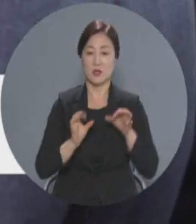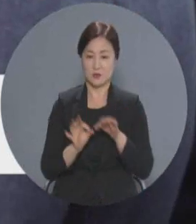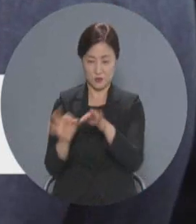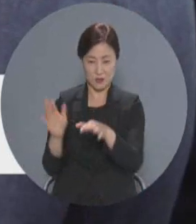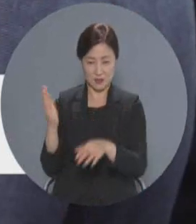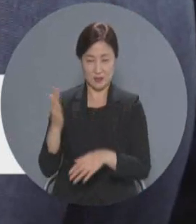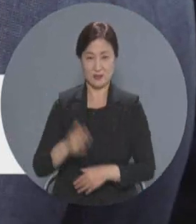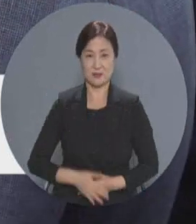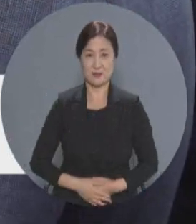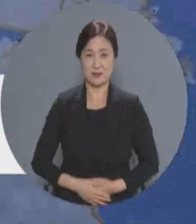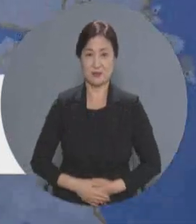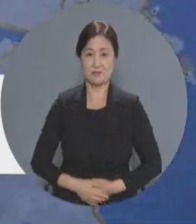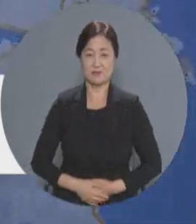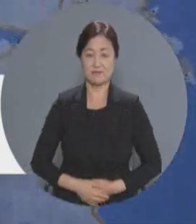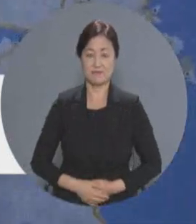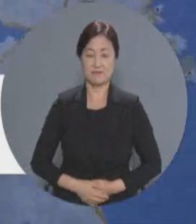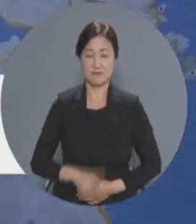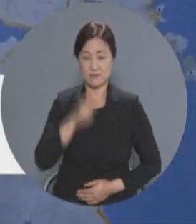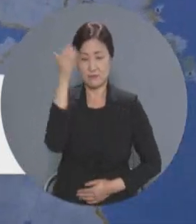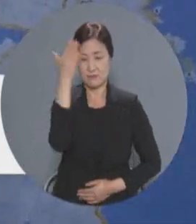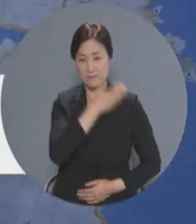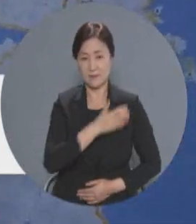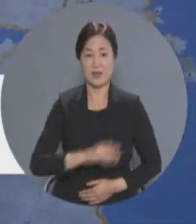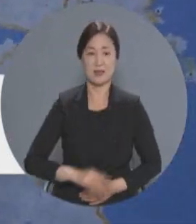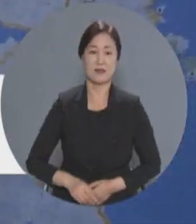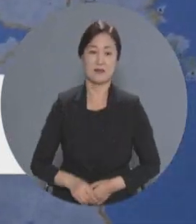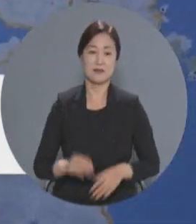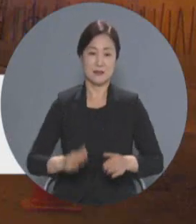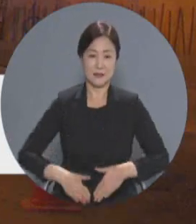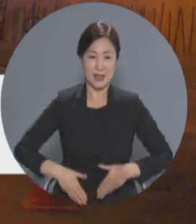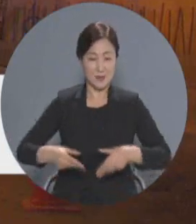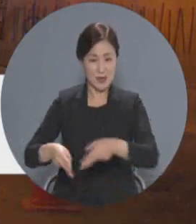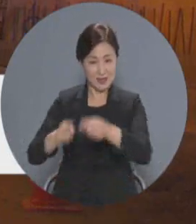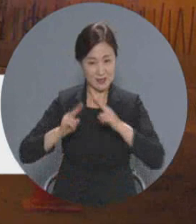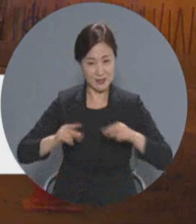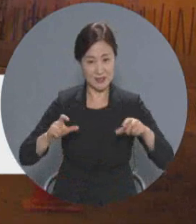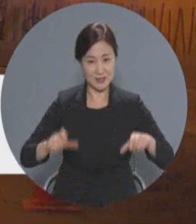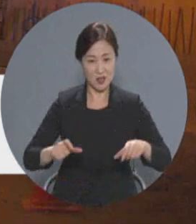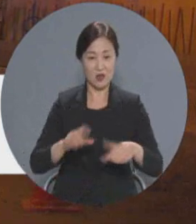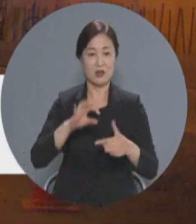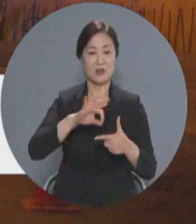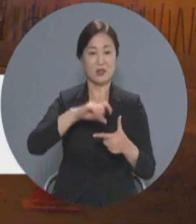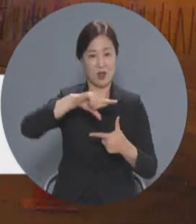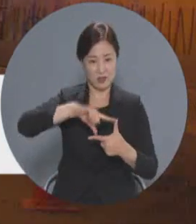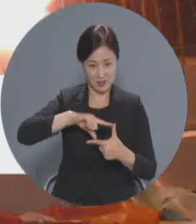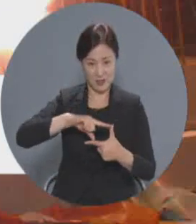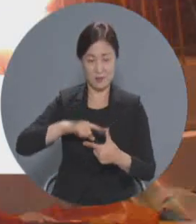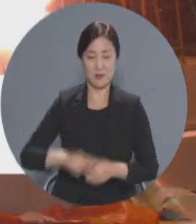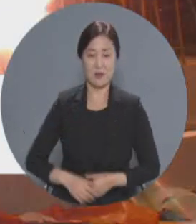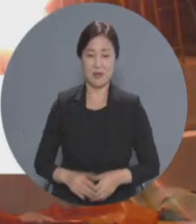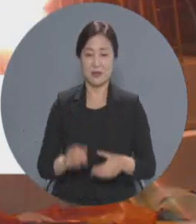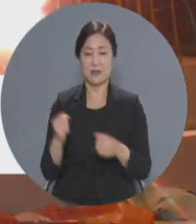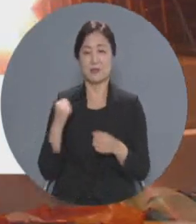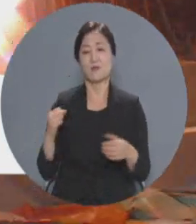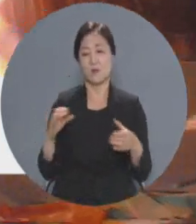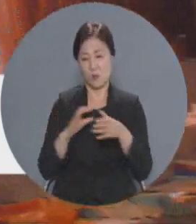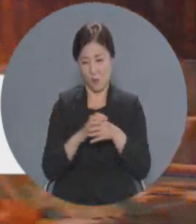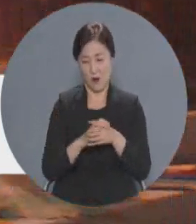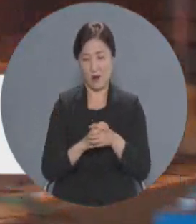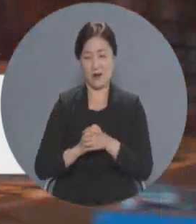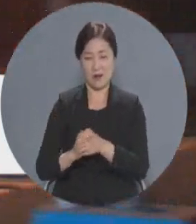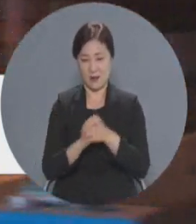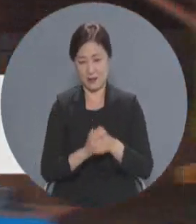투자될 예정입니다. 여수시와 남해군, 전라남도와 경상남도는 영호남이 힘을 모아 큰 성과를